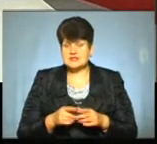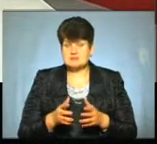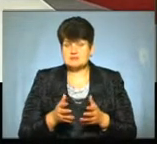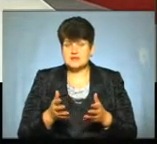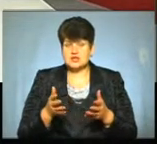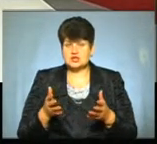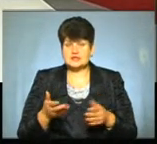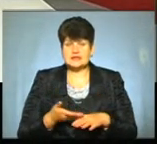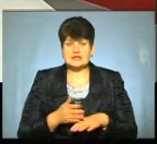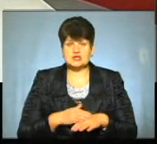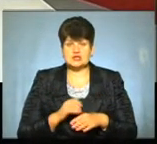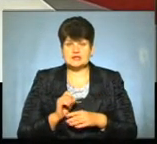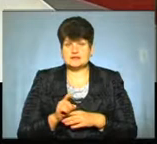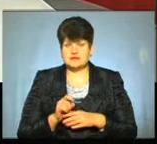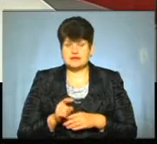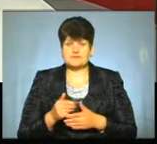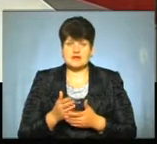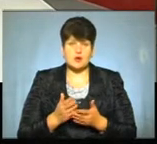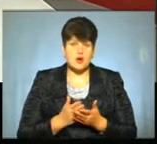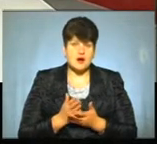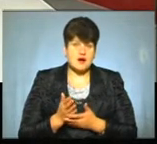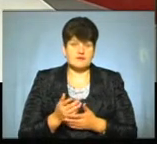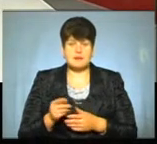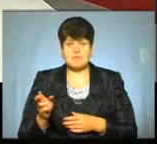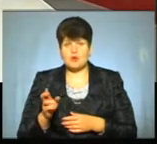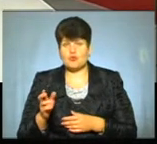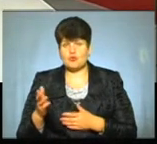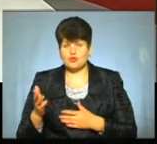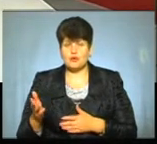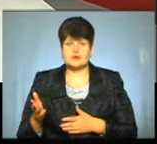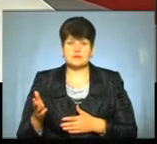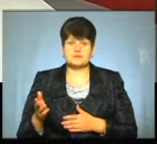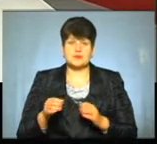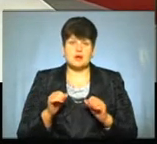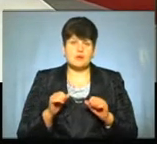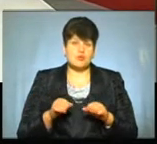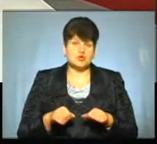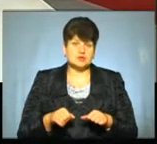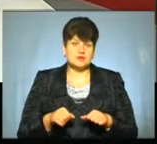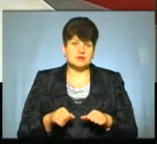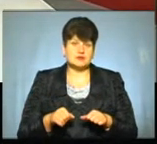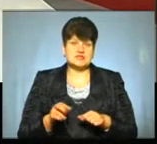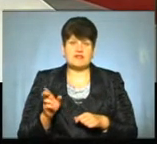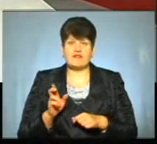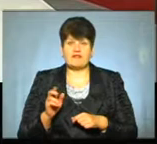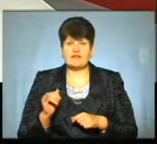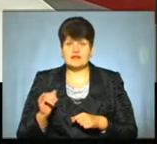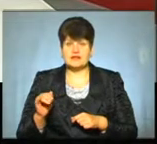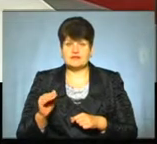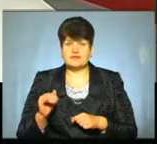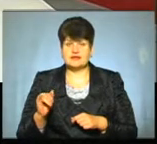більш складніші завдання з географії, з біології, можливо, з